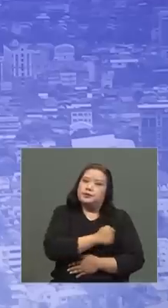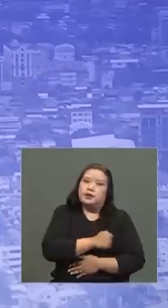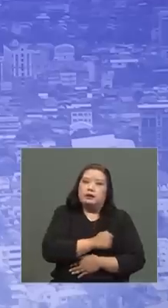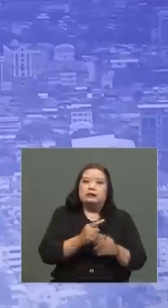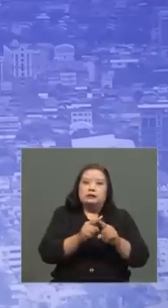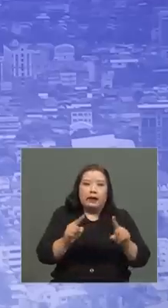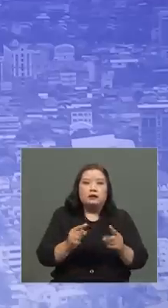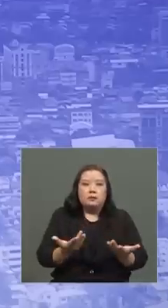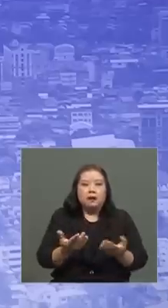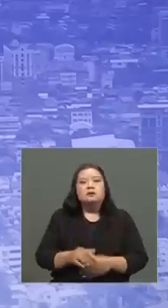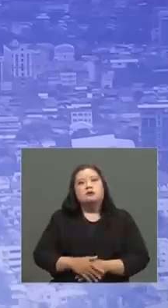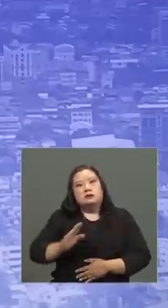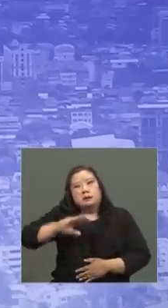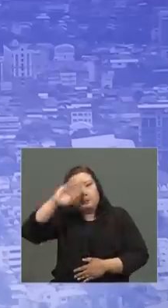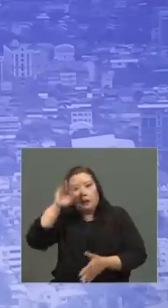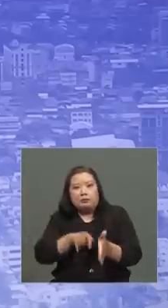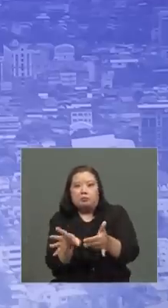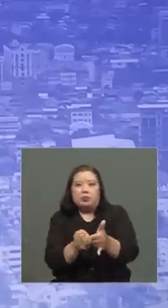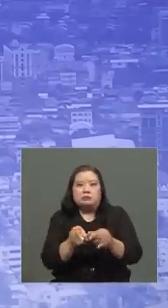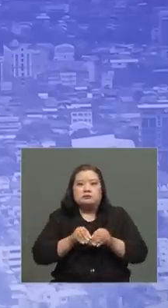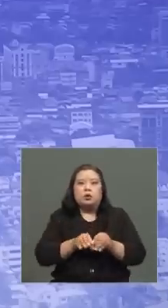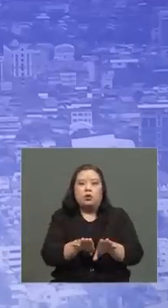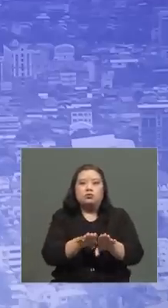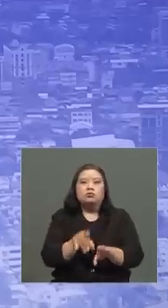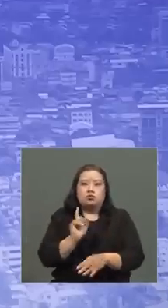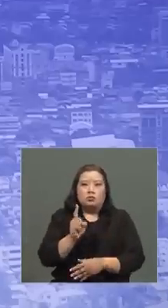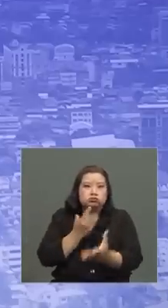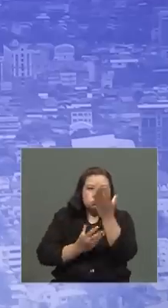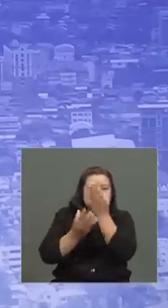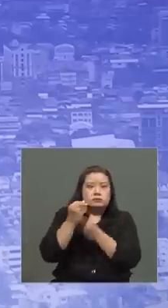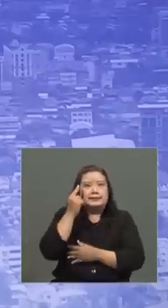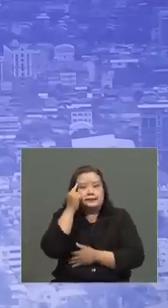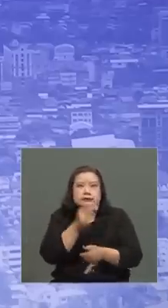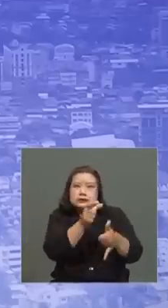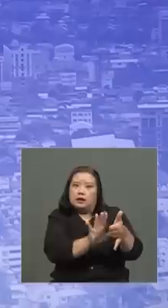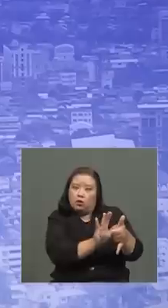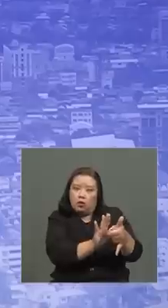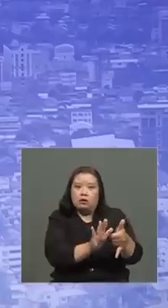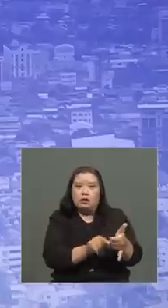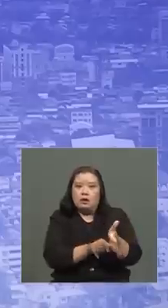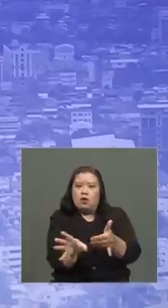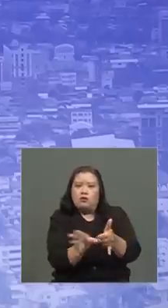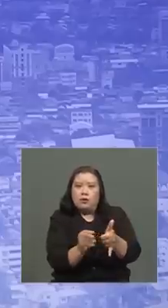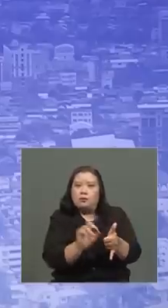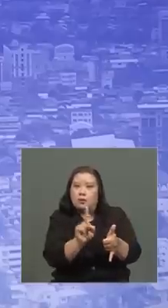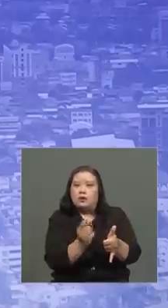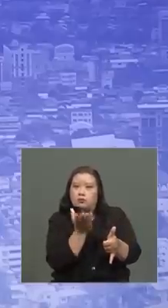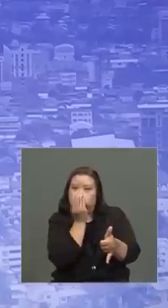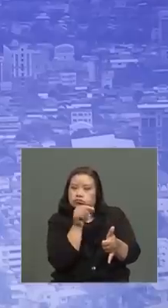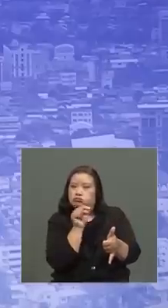ครับแต่อย่างไรก็ตามแต่นะครับนี่คือโรคระบาดจึงเราต้องเรียนรู้กับโลกนี้กับลักษณะของความรุนแรงของเขานะครับ